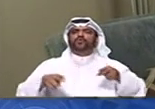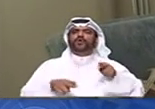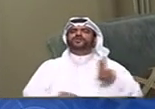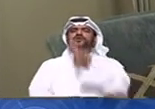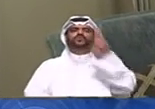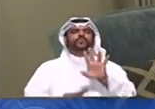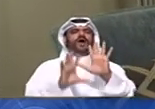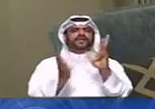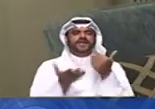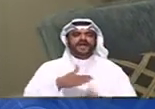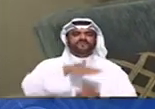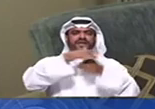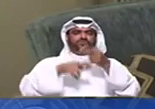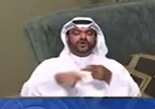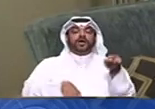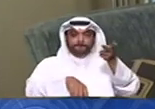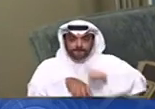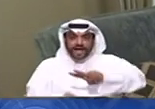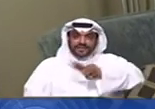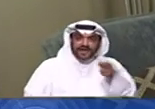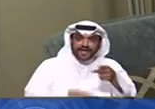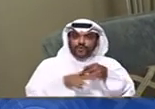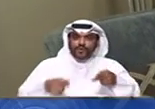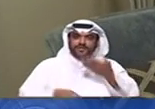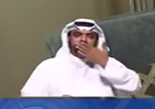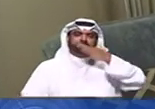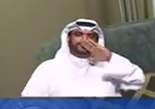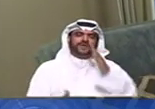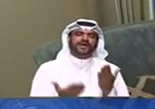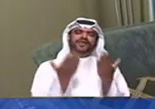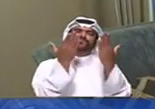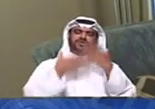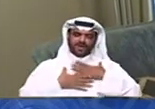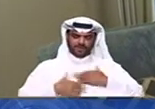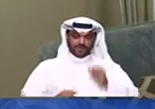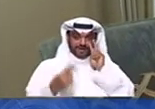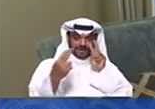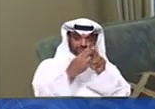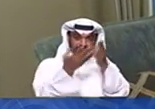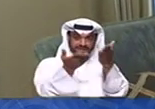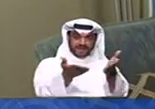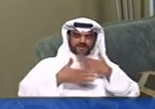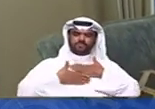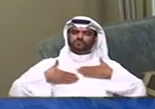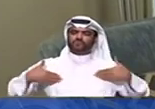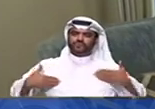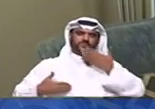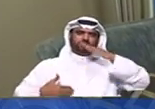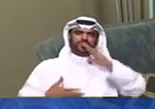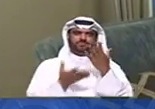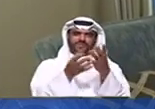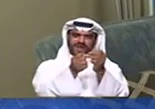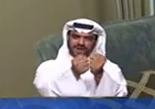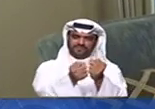حتى المقيمين بالكويت، لكن الحمد لله هذا شفناه. الله يطمننا عليك ان شاء الله.